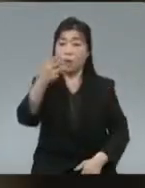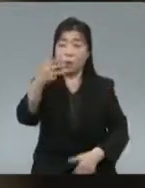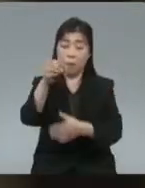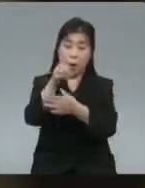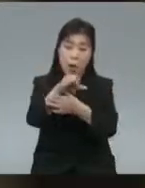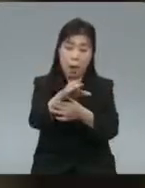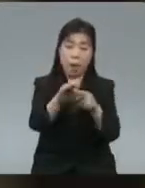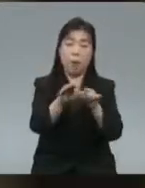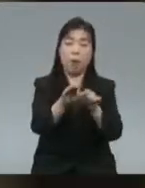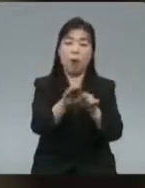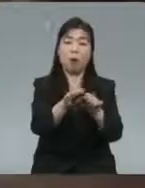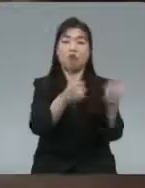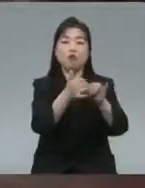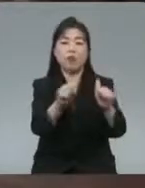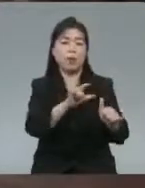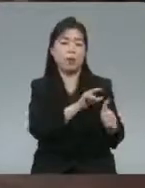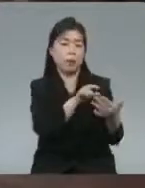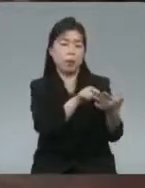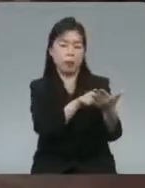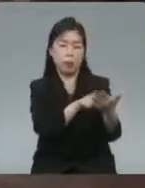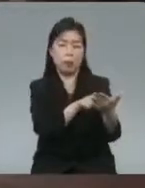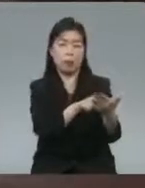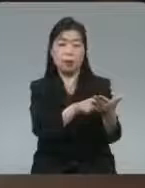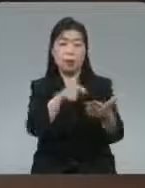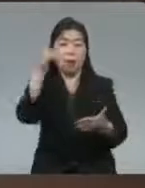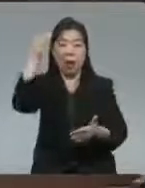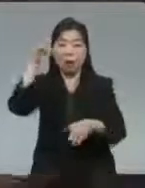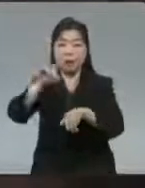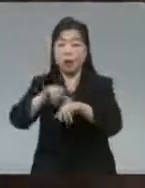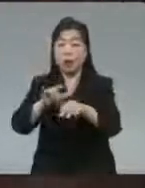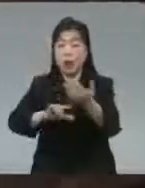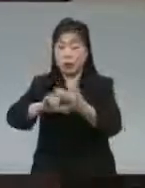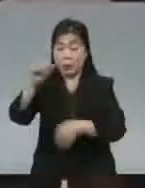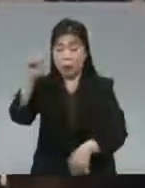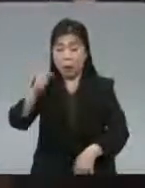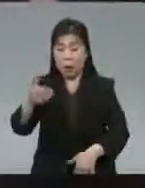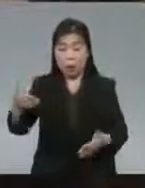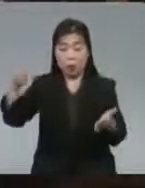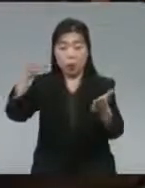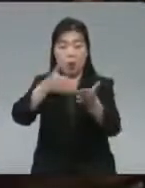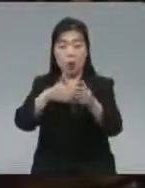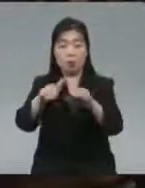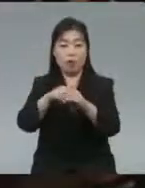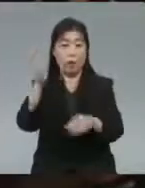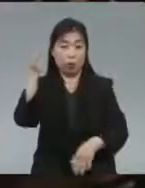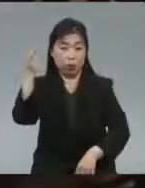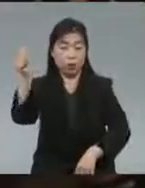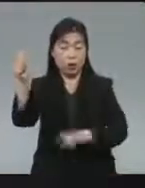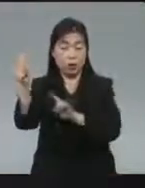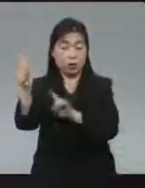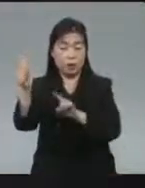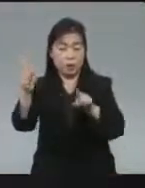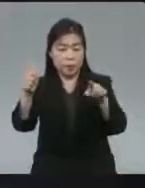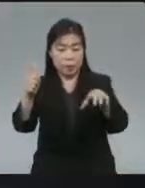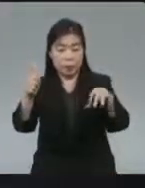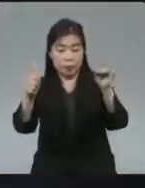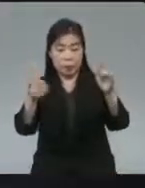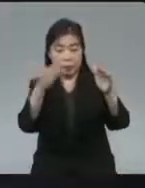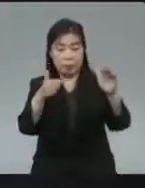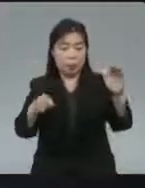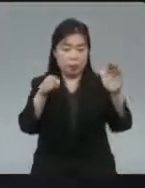後2019年5月に遊覧船沈没事故が起きた首都ブダペストのドナウ川訪れ